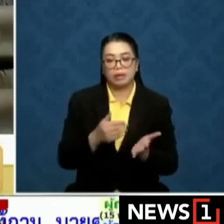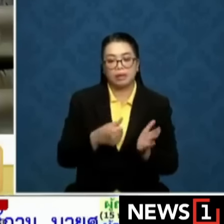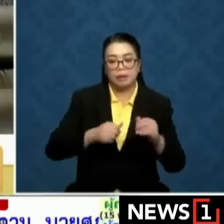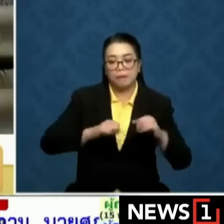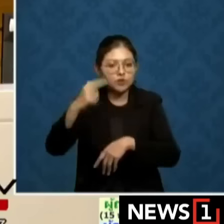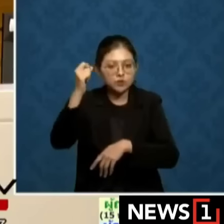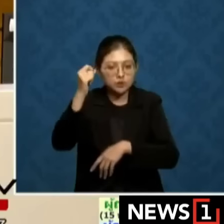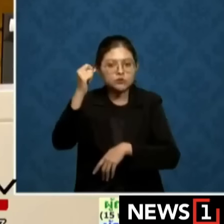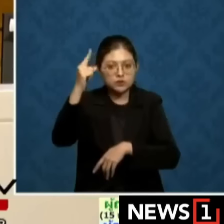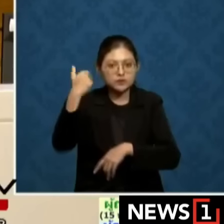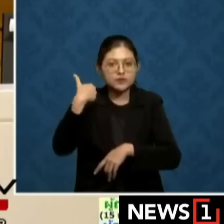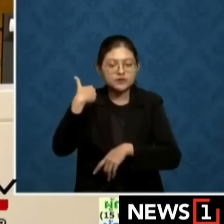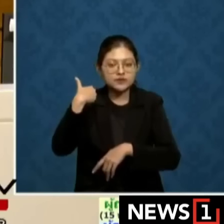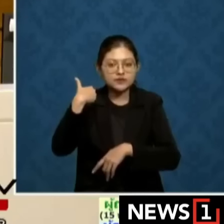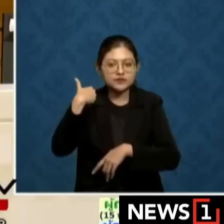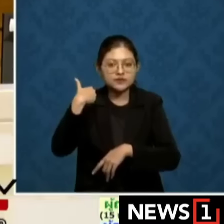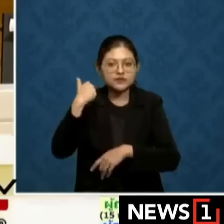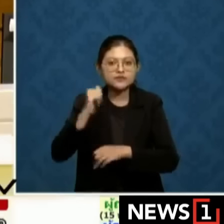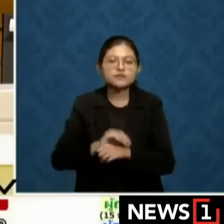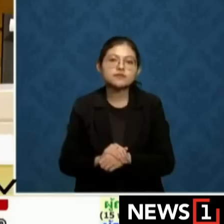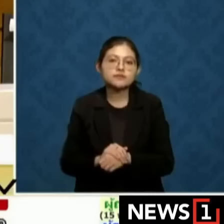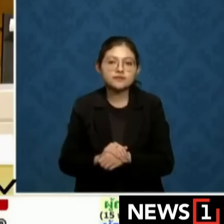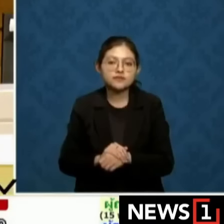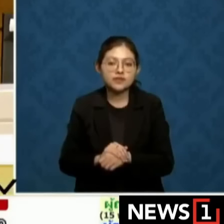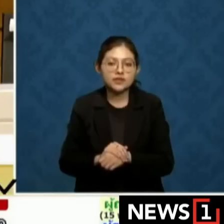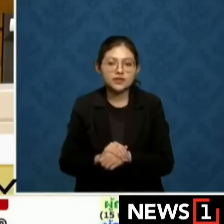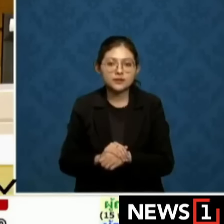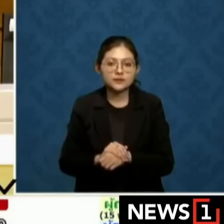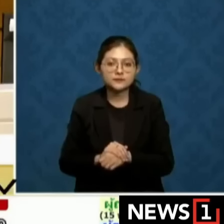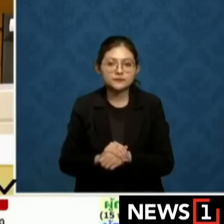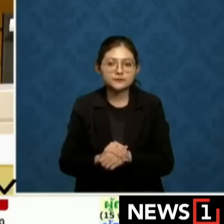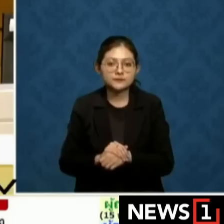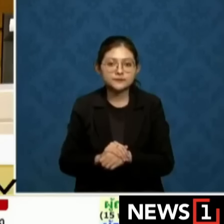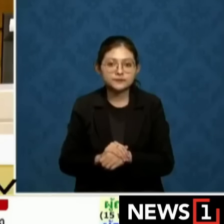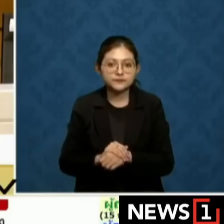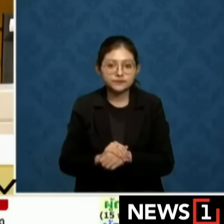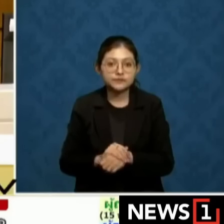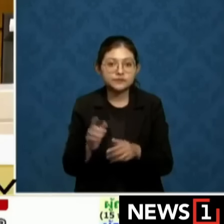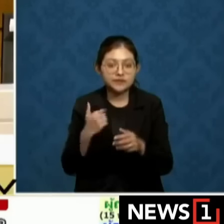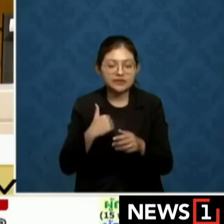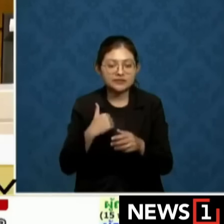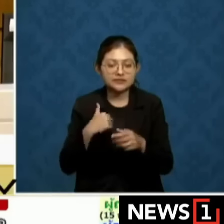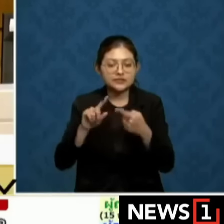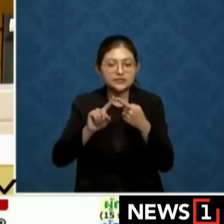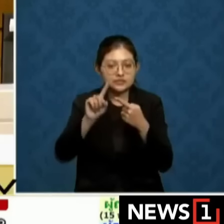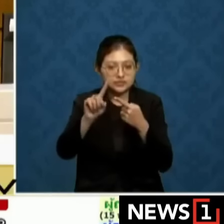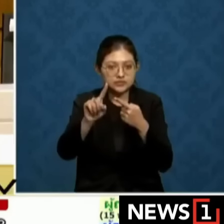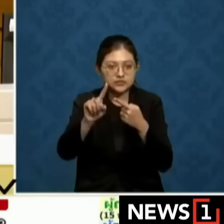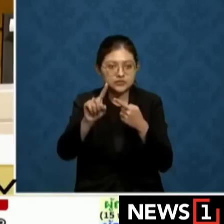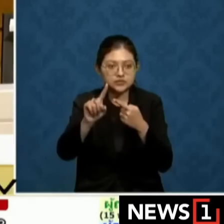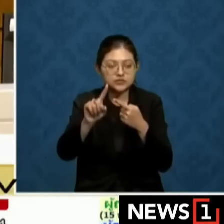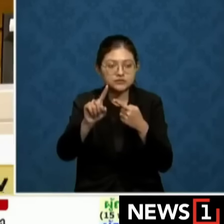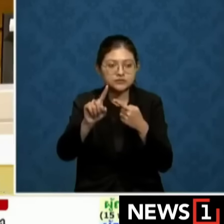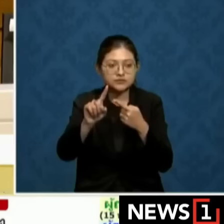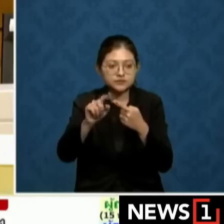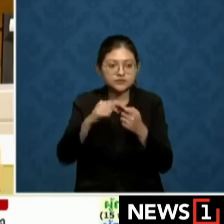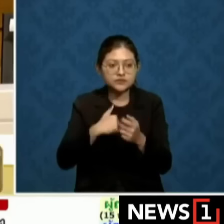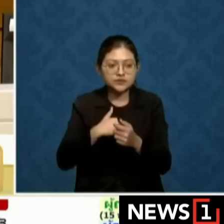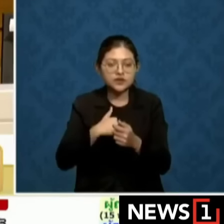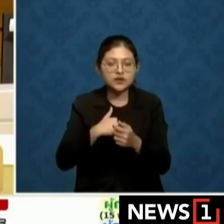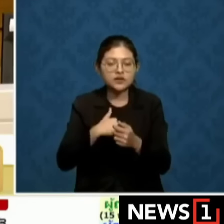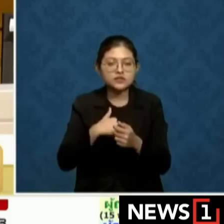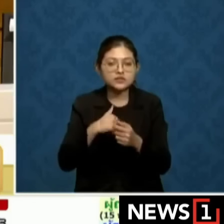ที่ทำเอาไว้ก่อนตนจะมาเป็นรัฐมนตรีปัจจุบันให้กฤษฎีกาหน่วยงานที่เกี่ยวข้องดูสัญญาต่างๆว่าจะปรับแก้อย่างไรอันนี้ตอบแทนให้เลยเหมือนผ